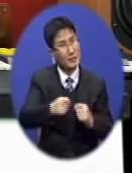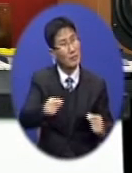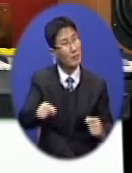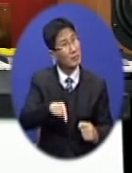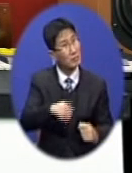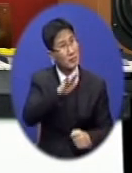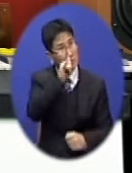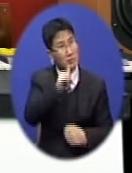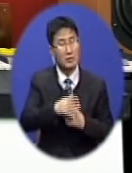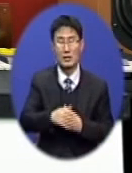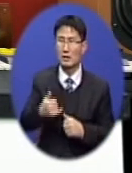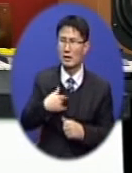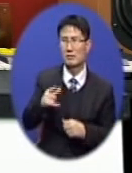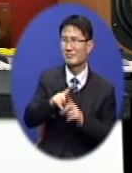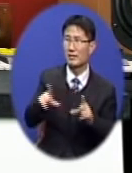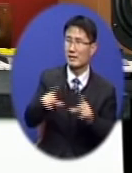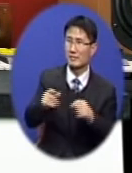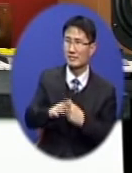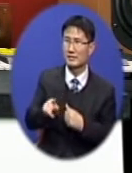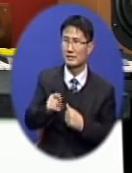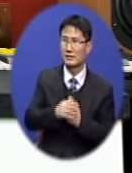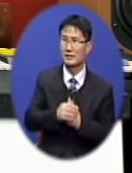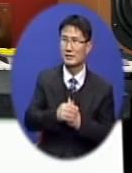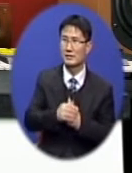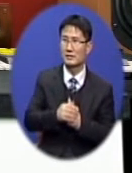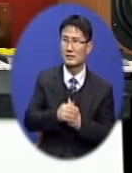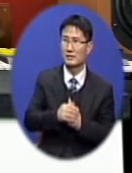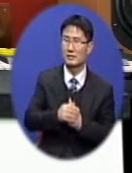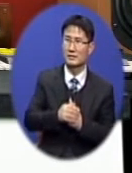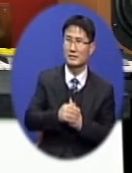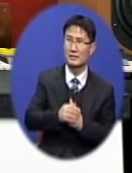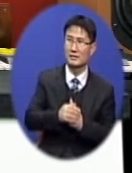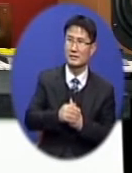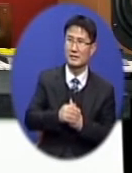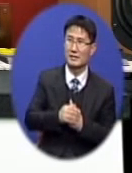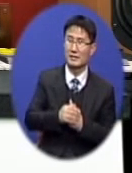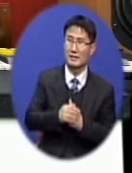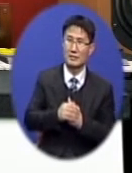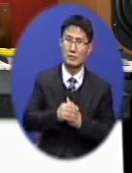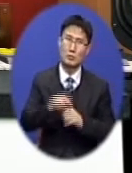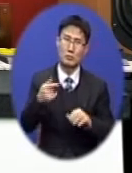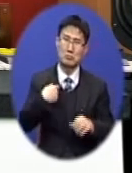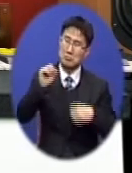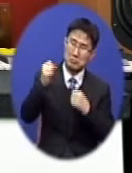예. 양복 일반 이제 캐주얼 옷 같은 거. 예예. 예. 이런 거 이렇게 예,